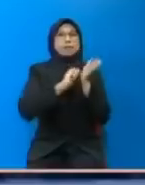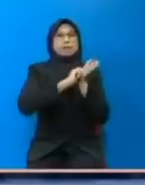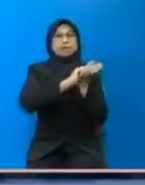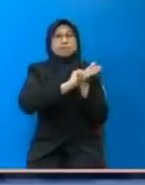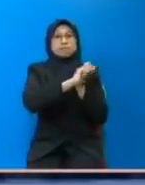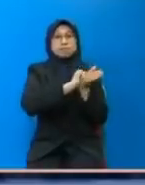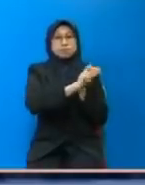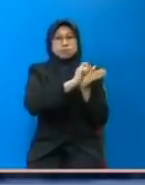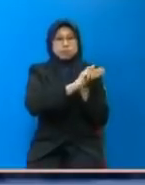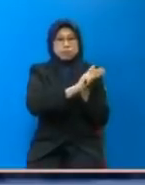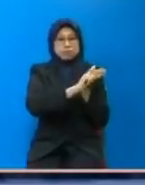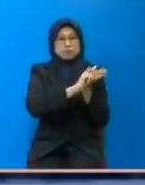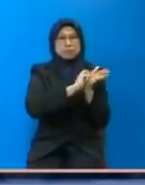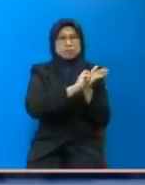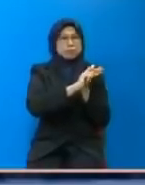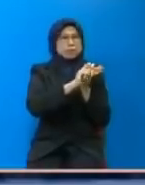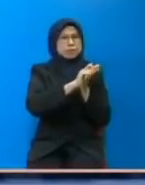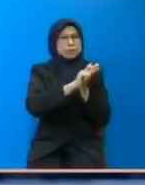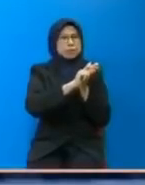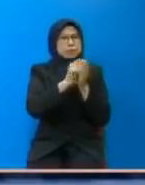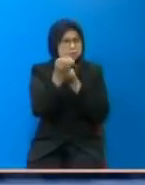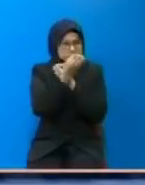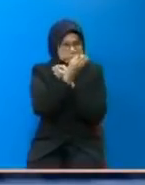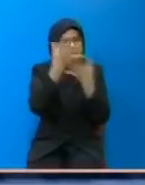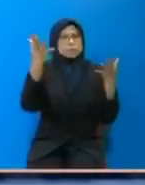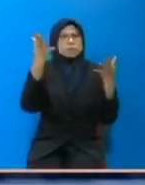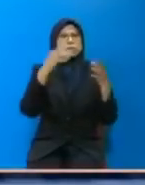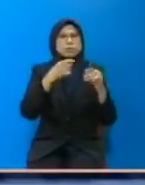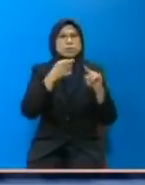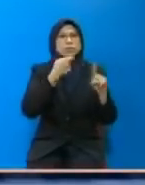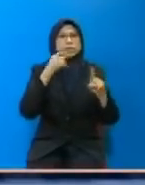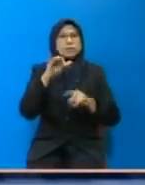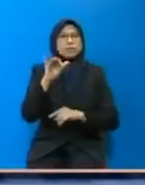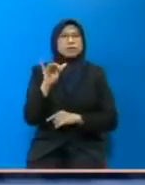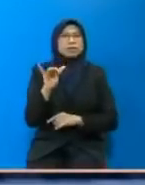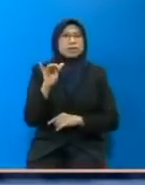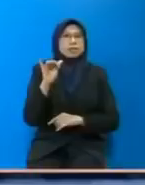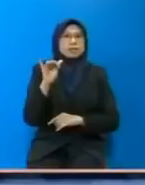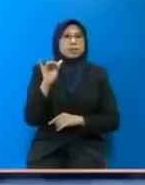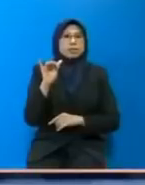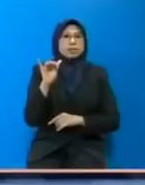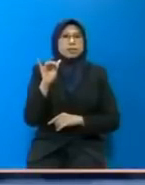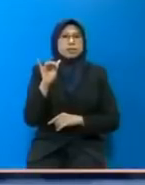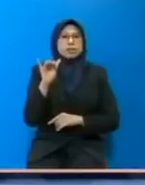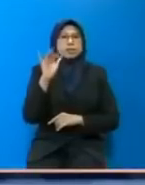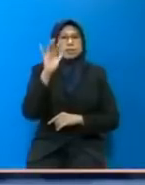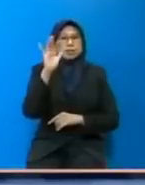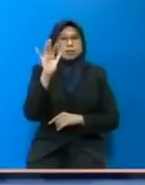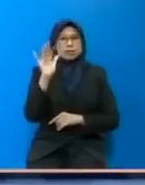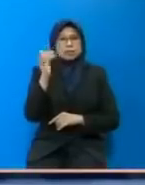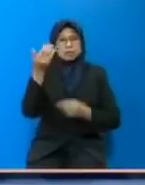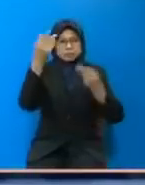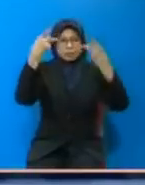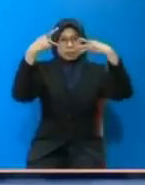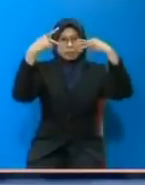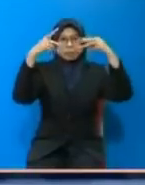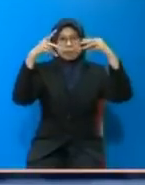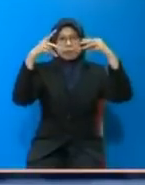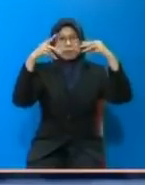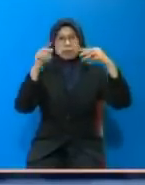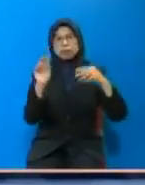bertulis bahawa pemberitahu daripada Yang Amat Berhormat Perdana Menteri kepada speaker yang berbunyi, izinkan saya